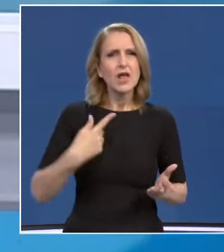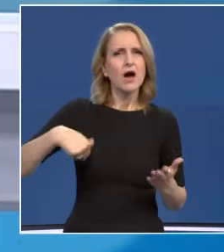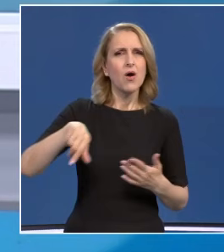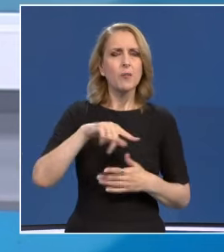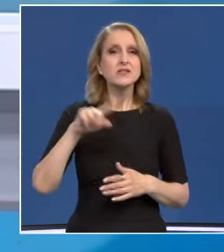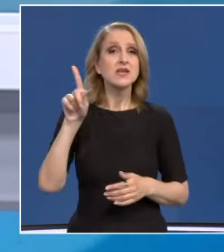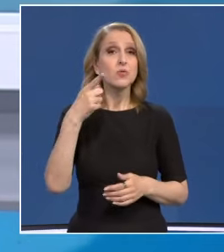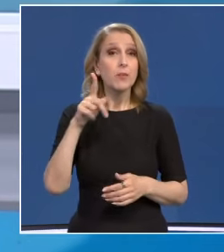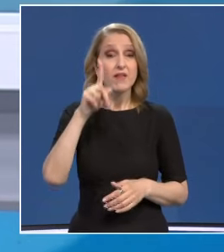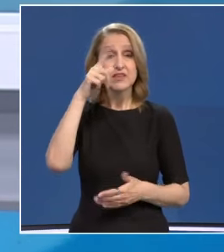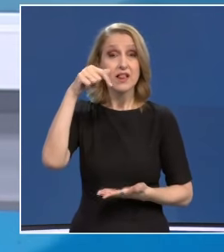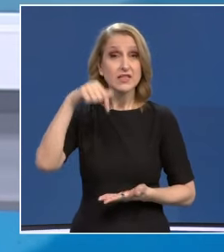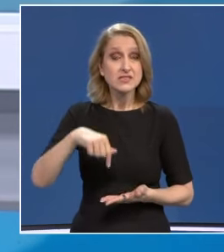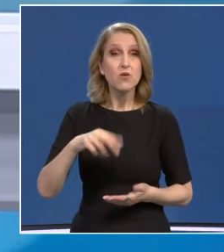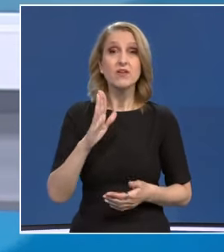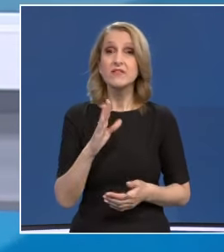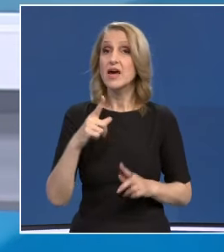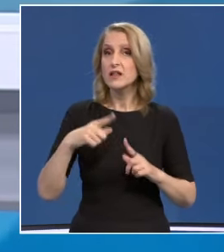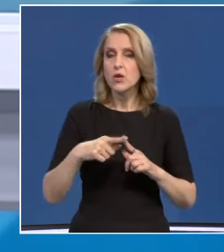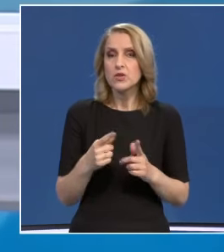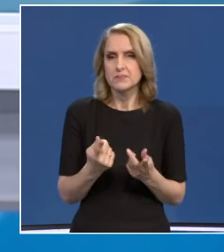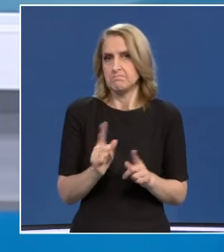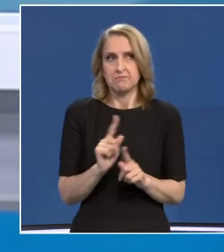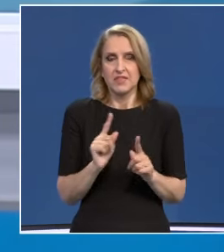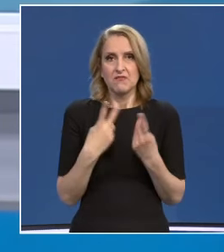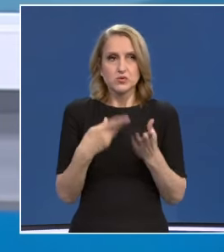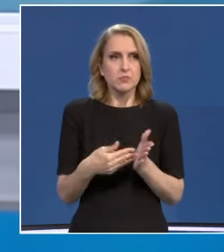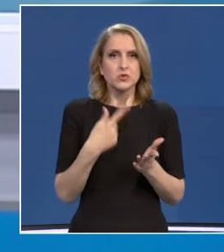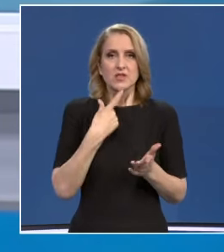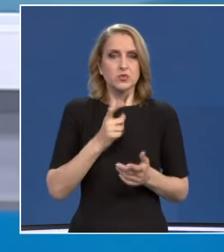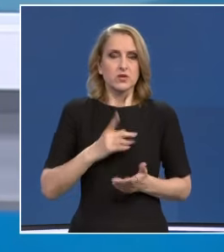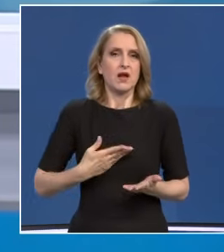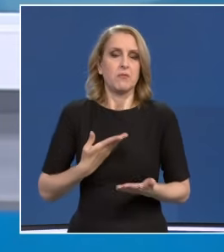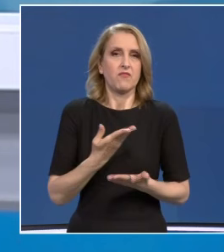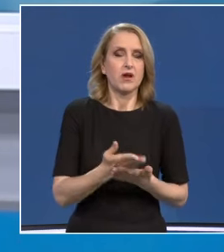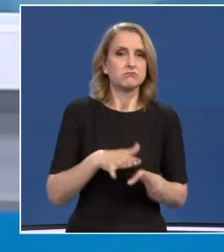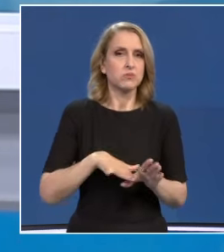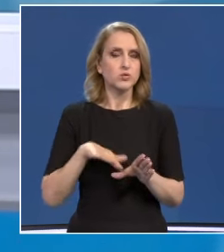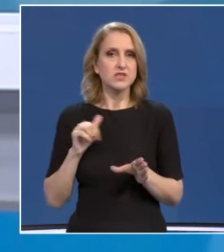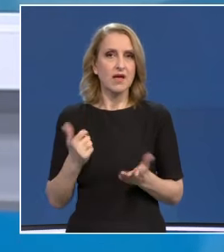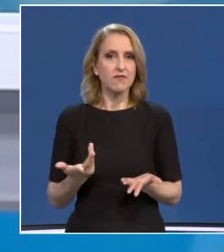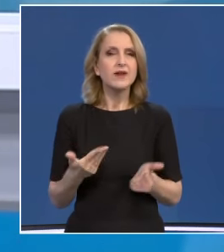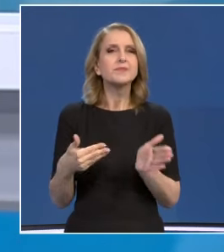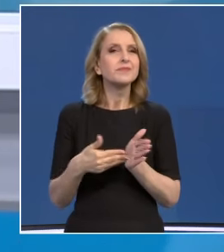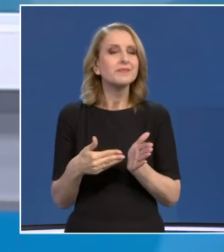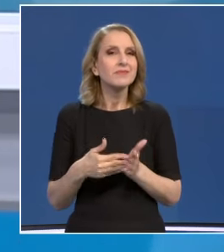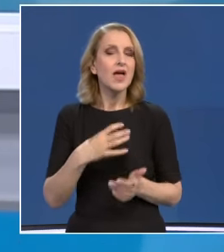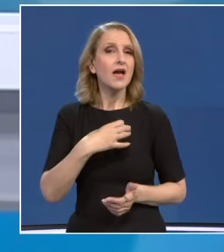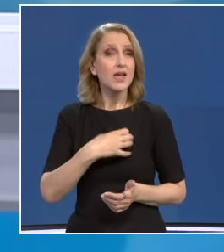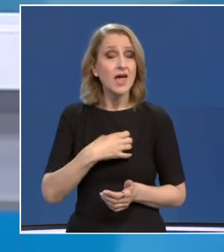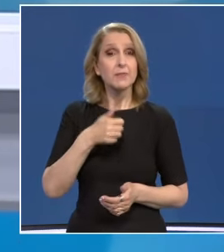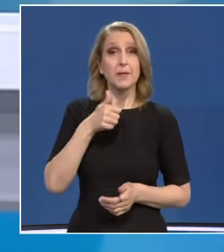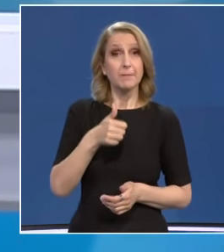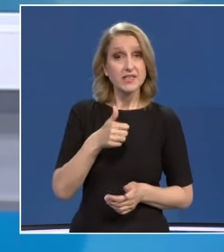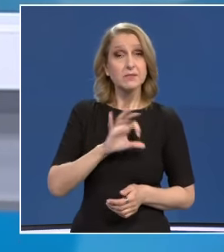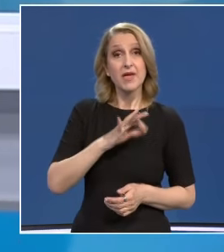Областният управител на София, Вяра Тодева, не вижда причина да подаде оставка. Повод за думите й стана искането на ГЕРБ, БСП